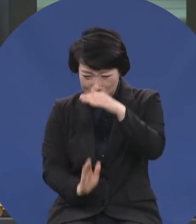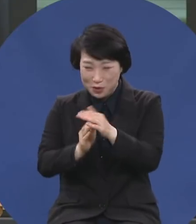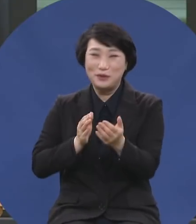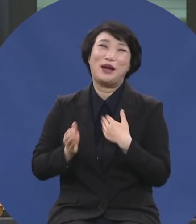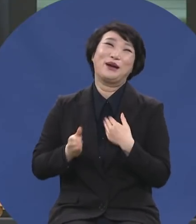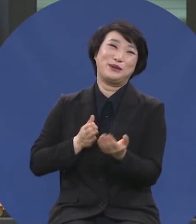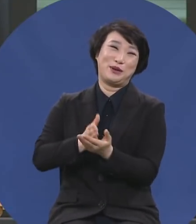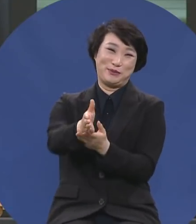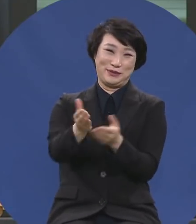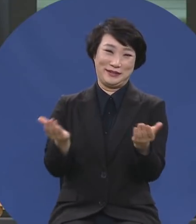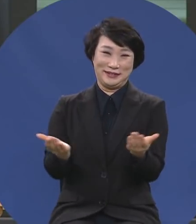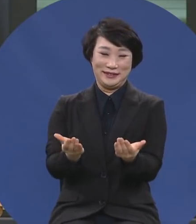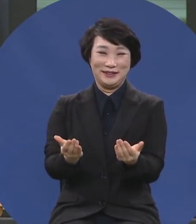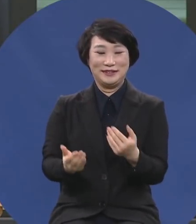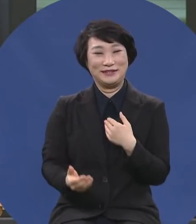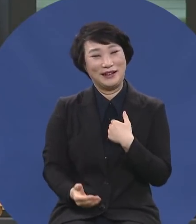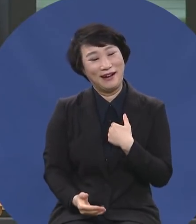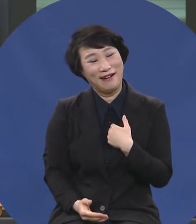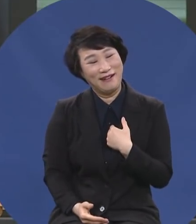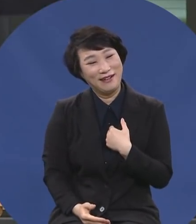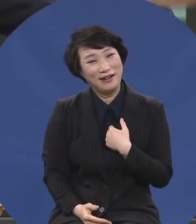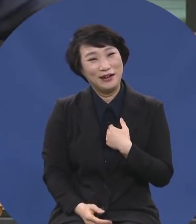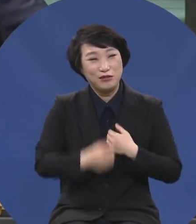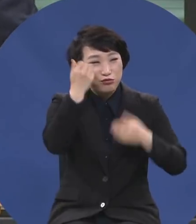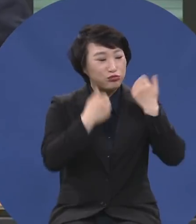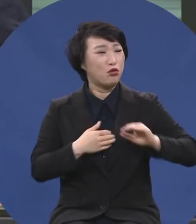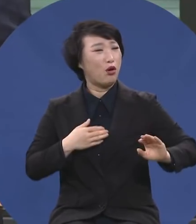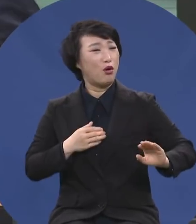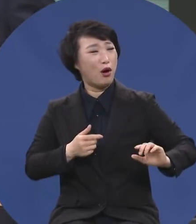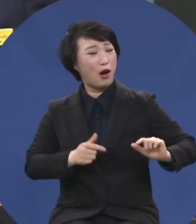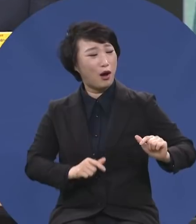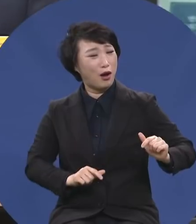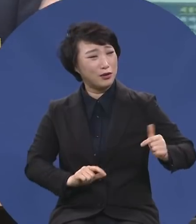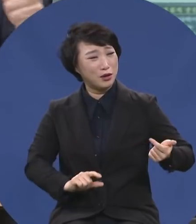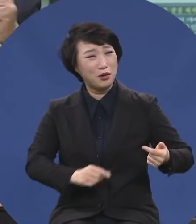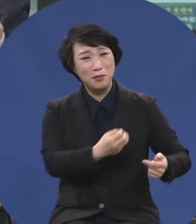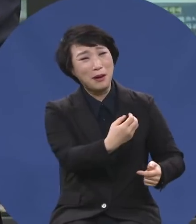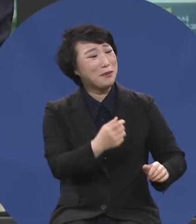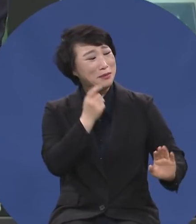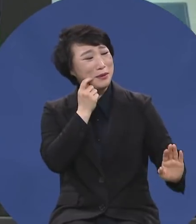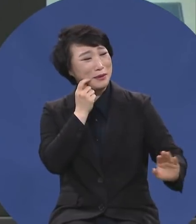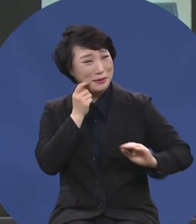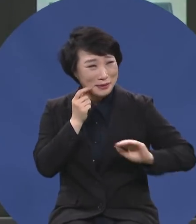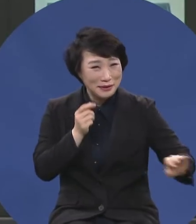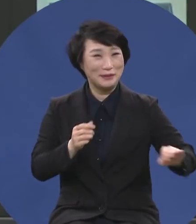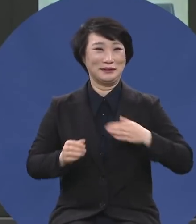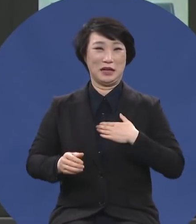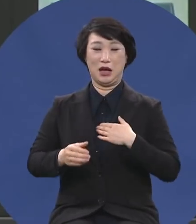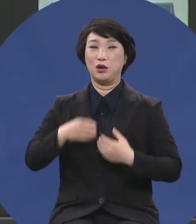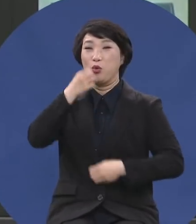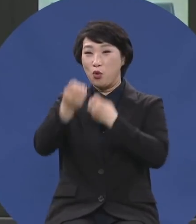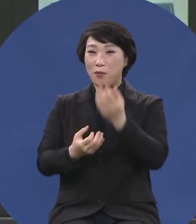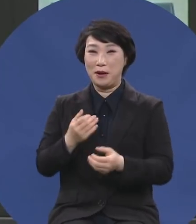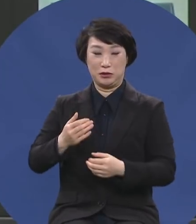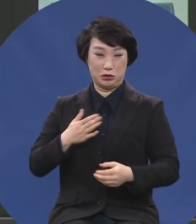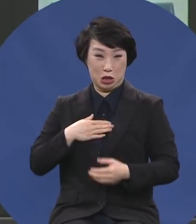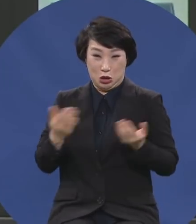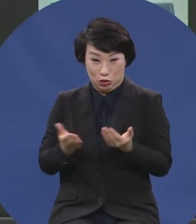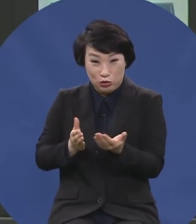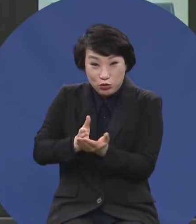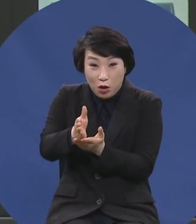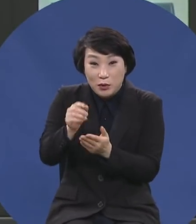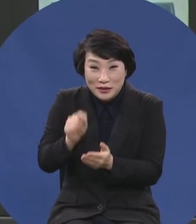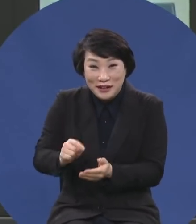화제를 일으키는 사건이냐, 아무도 부인할 수 없는 자기 자신이 고백할 수 있는 사건, 이